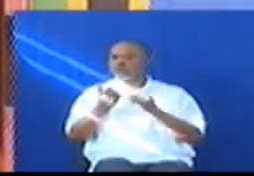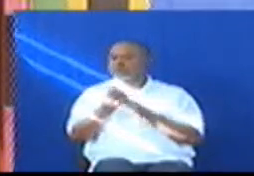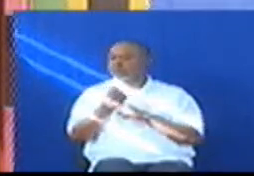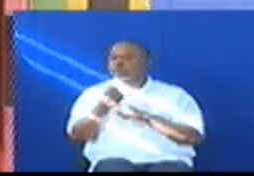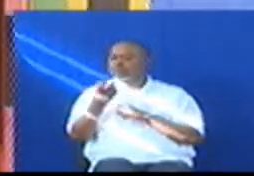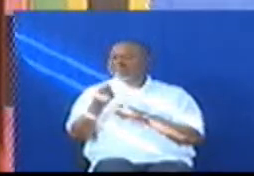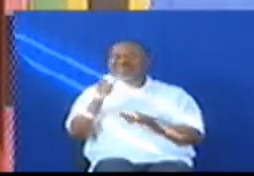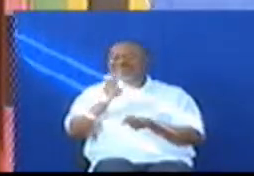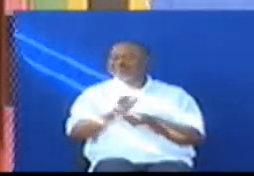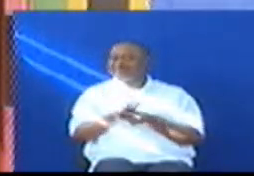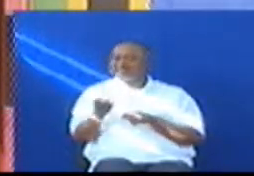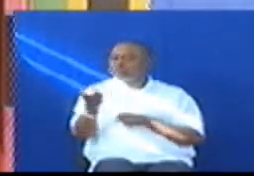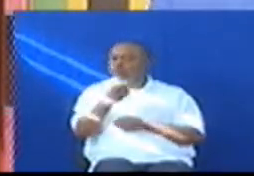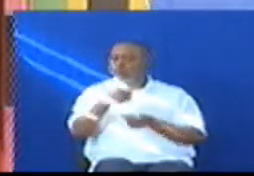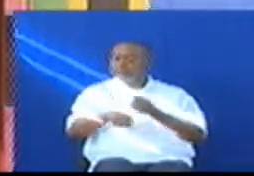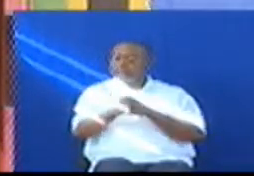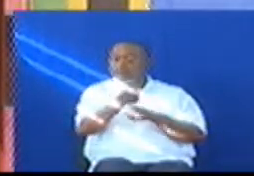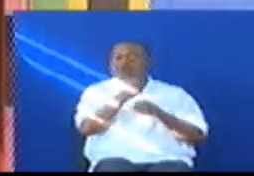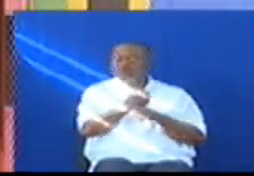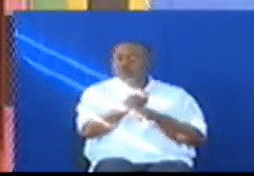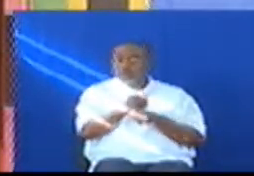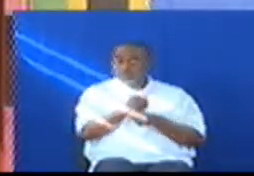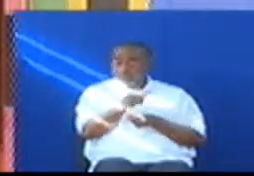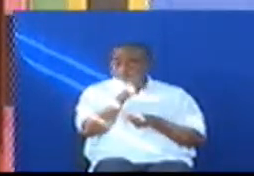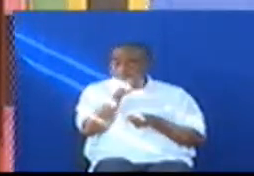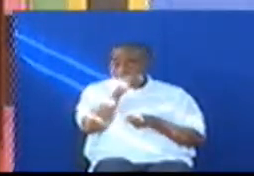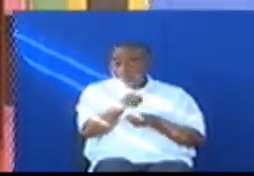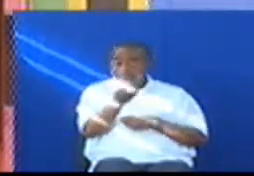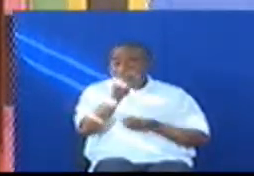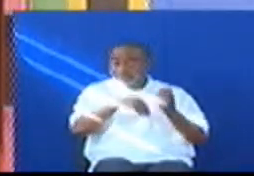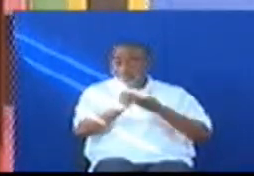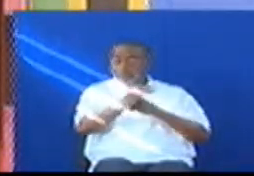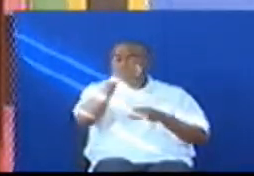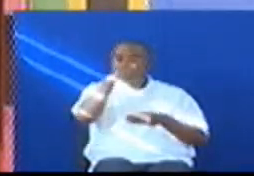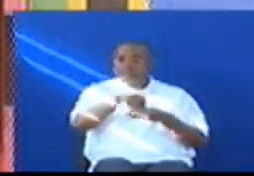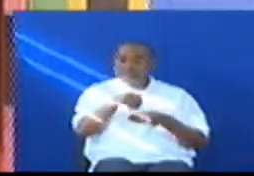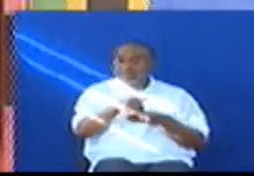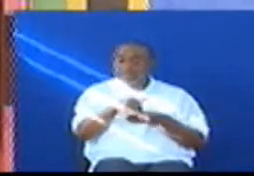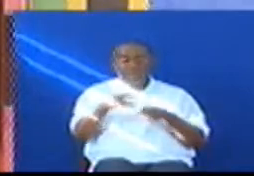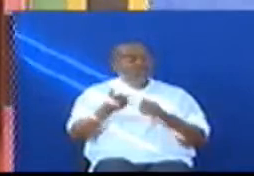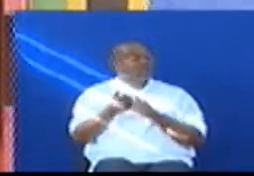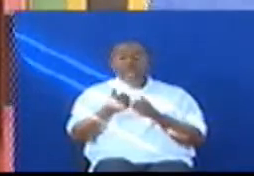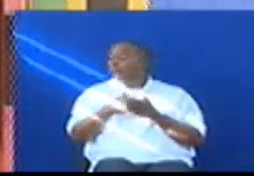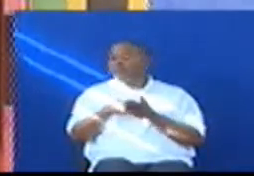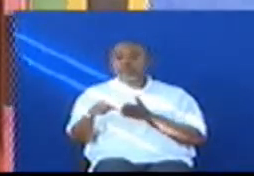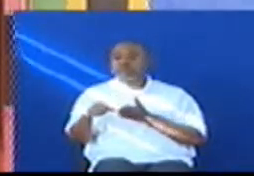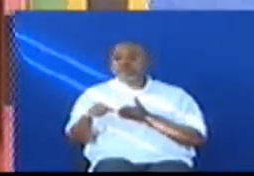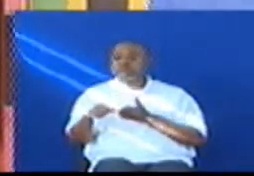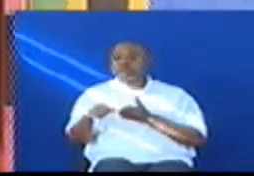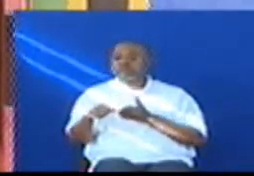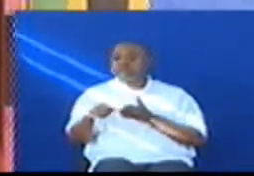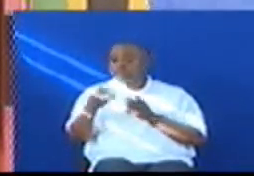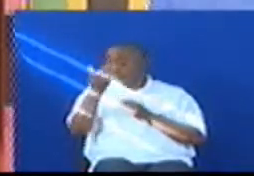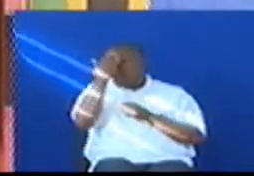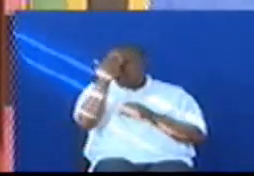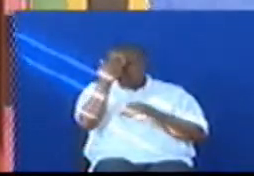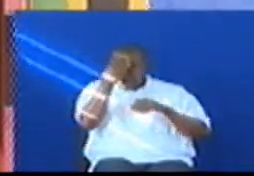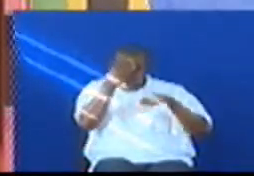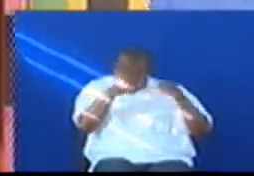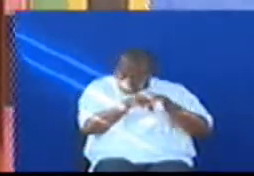pesa za mifuko ambayo ni michango ya wanachama, hamlipi ili kuficha